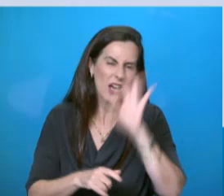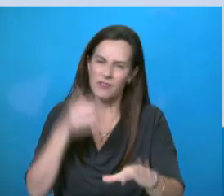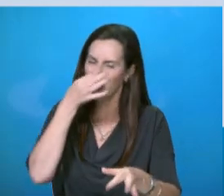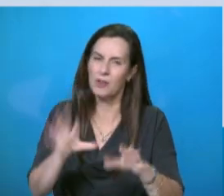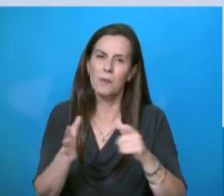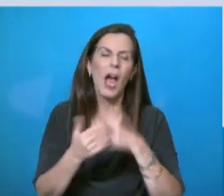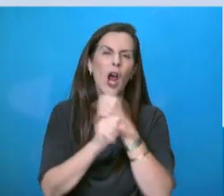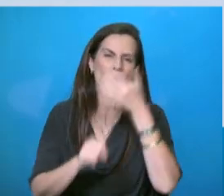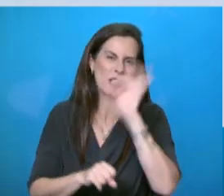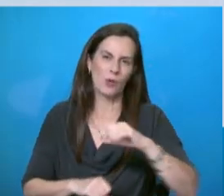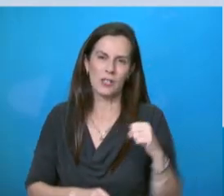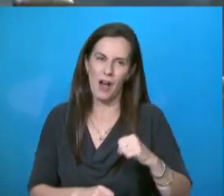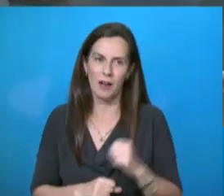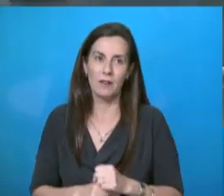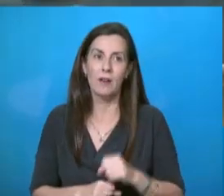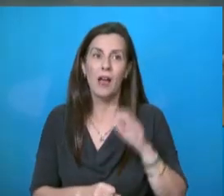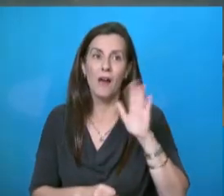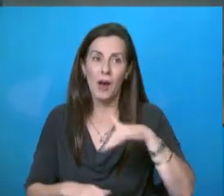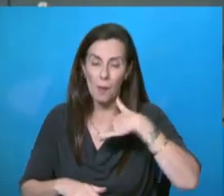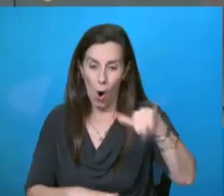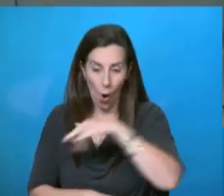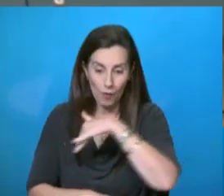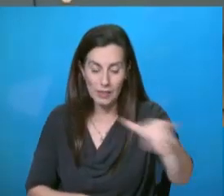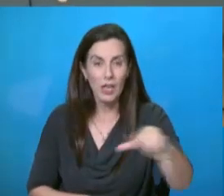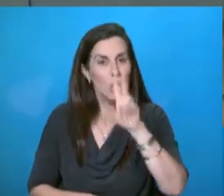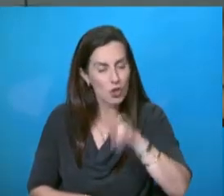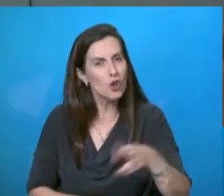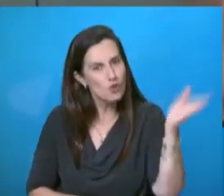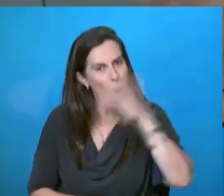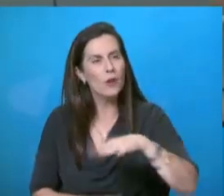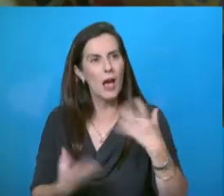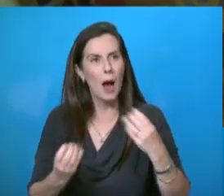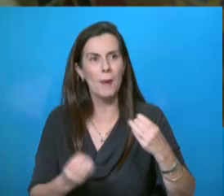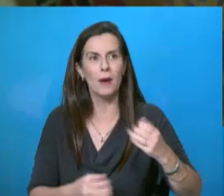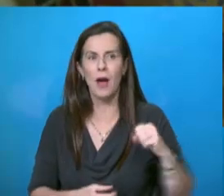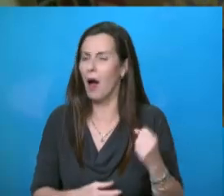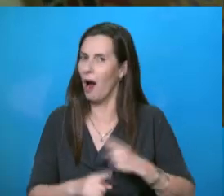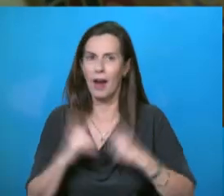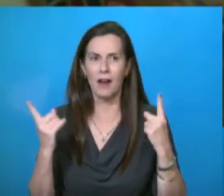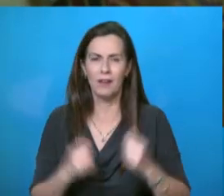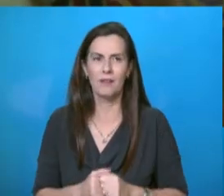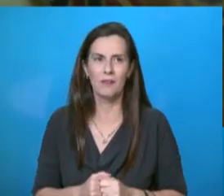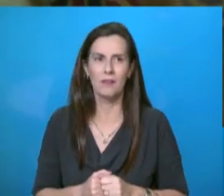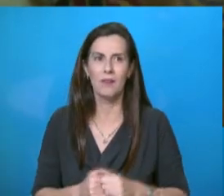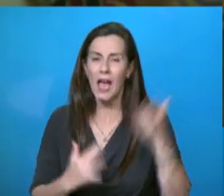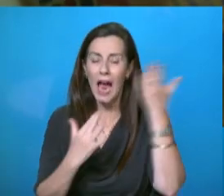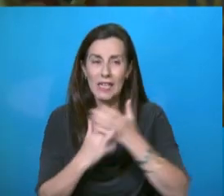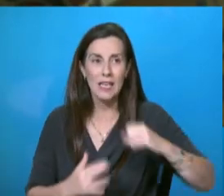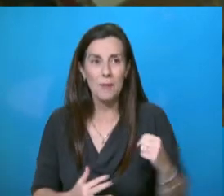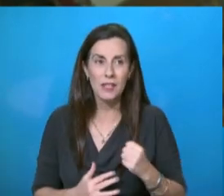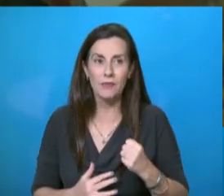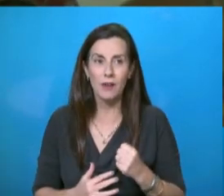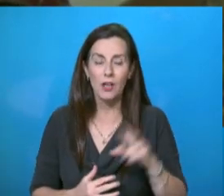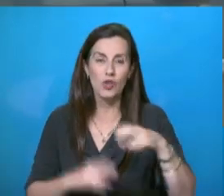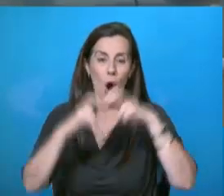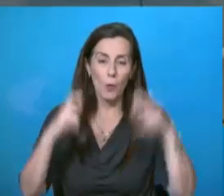של חילונים. חוץ מהרחוב הזה יש צפת אחרת. חצי מצפת נתמכת על ידי